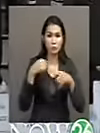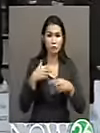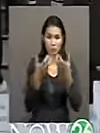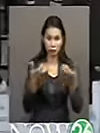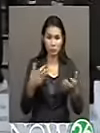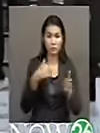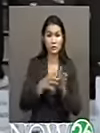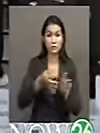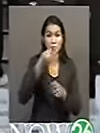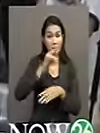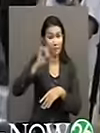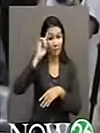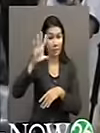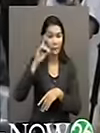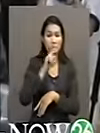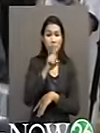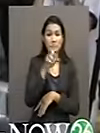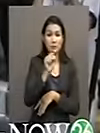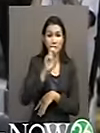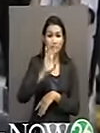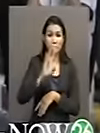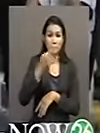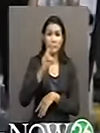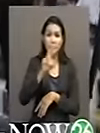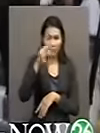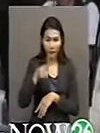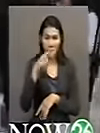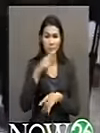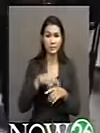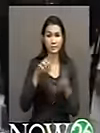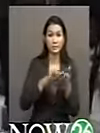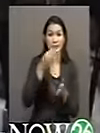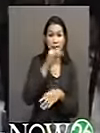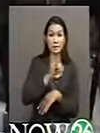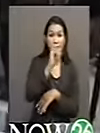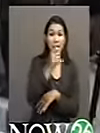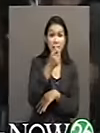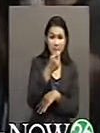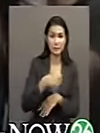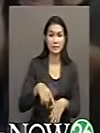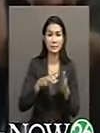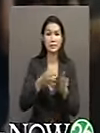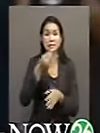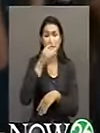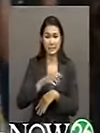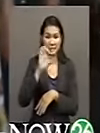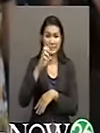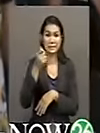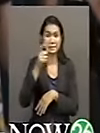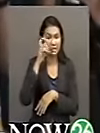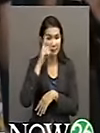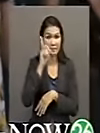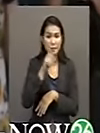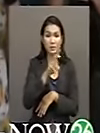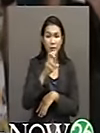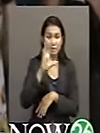างเป็นยาบ้า 172,000 เม็ดยังมียาไอซ์อีก6กิโลกรัมยาอี 1,450 เม็ด